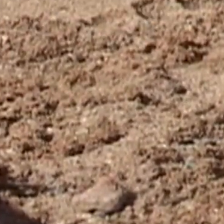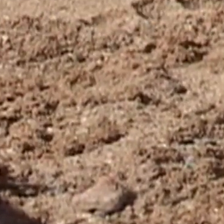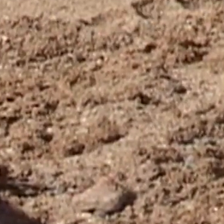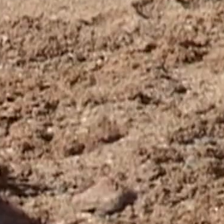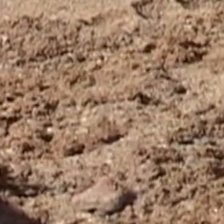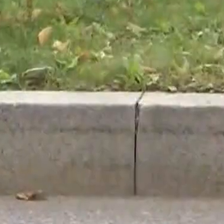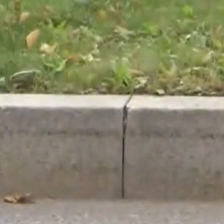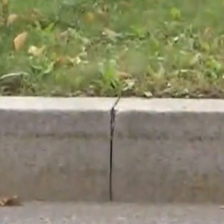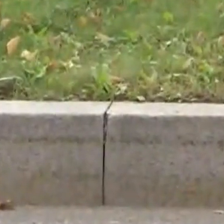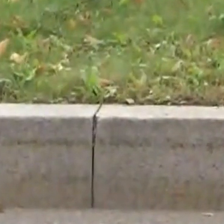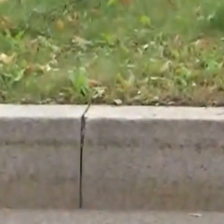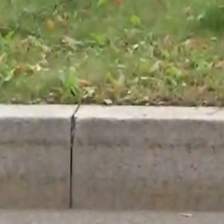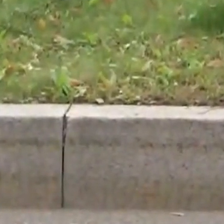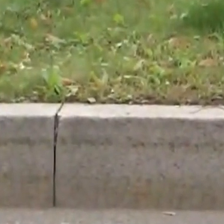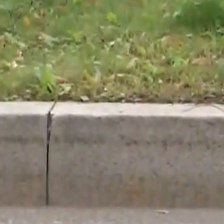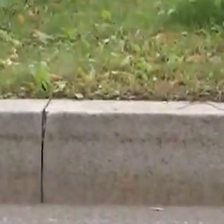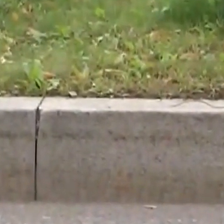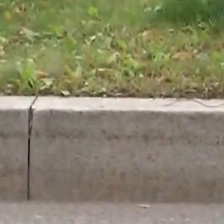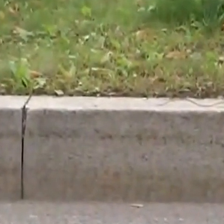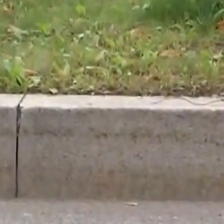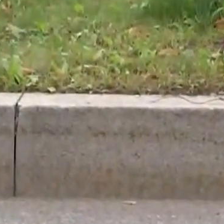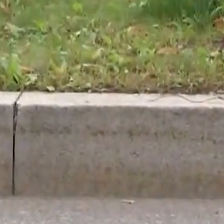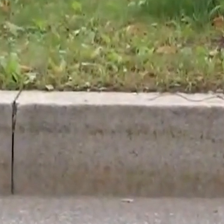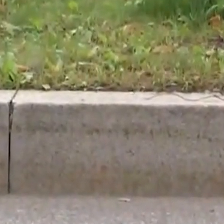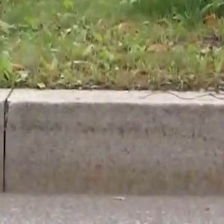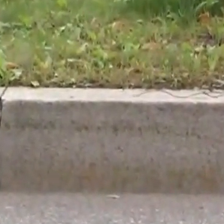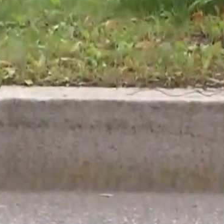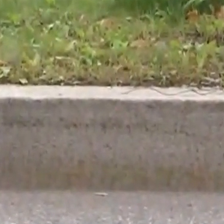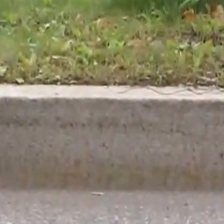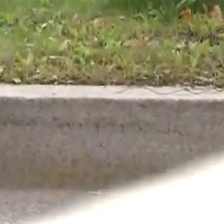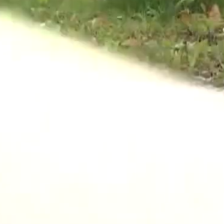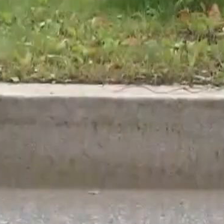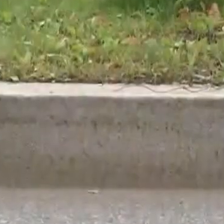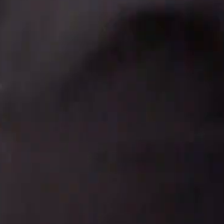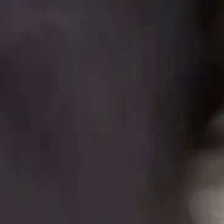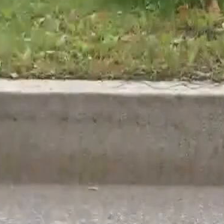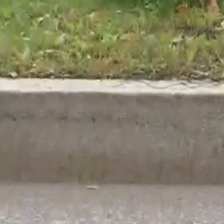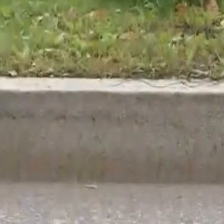nu, det tycker jag inte är egendomligt. Och det betyder ju inte på något som helst sätt att sjukdomen har ändrat karaktär.